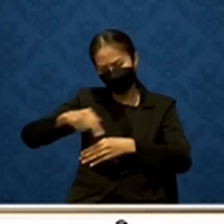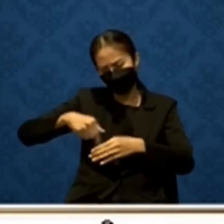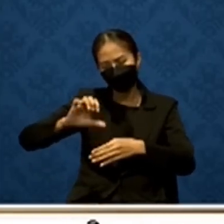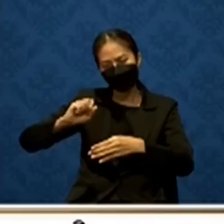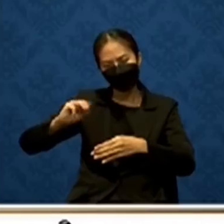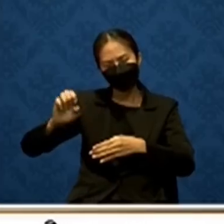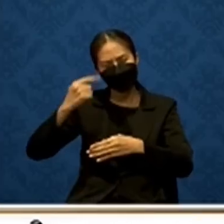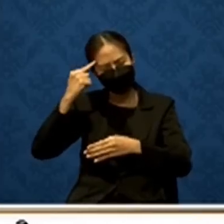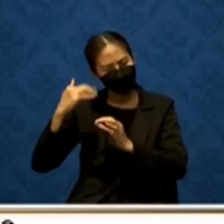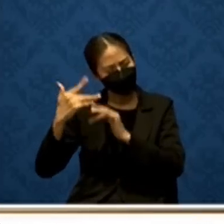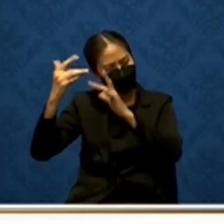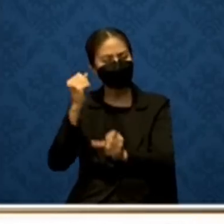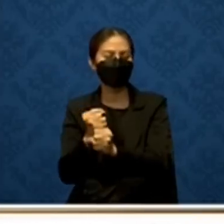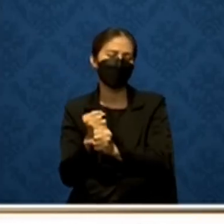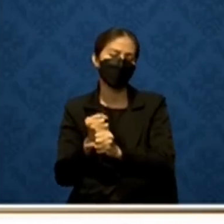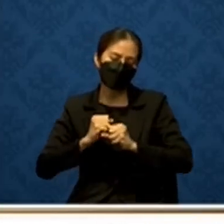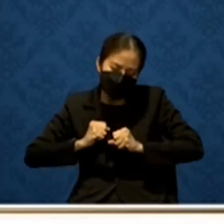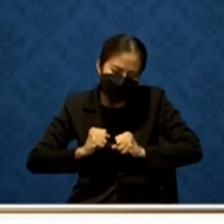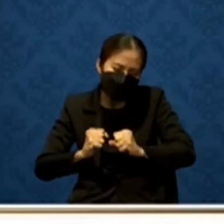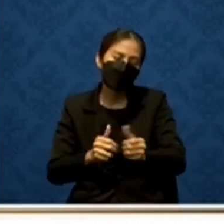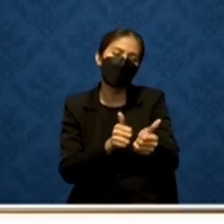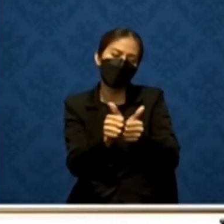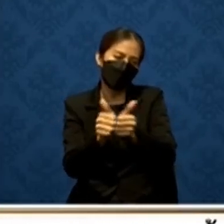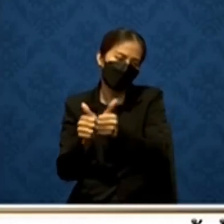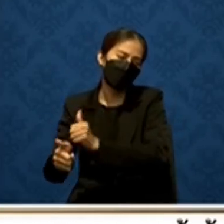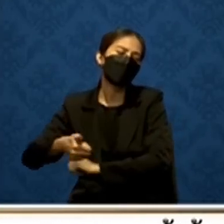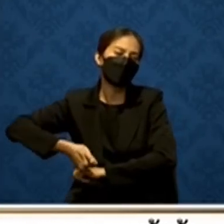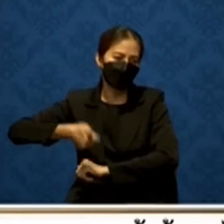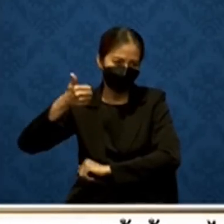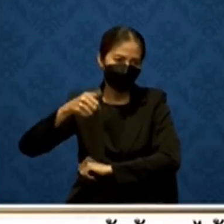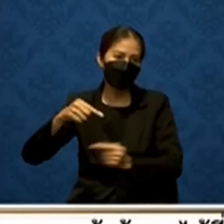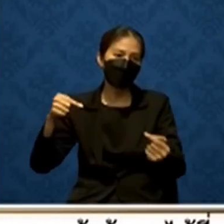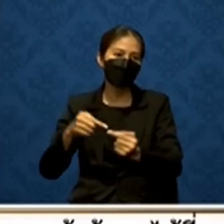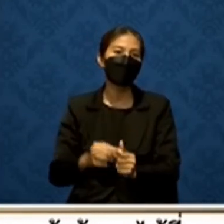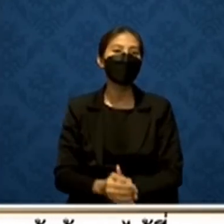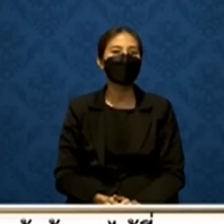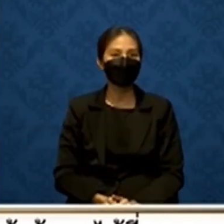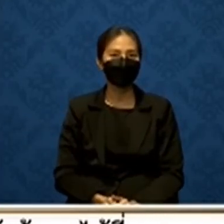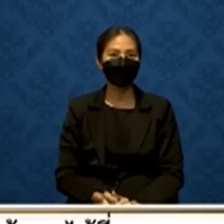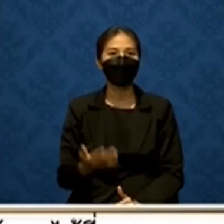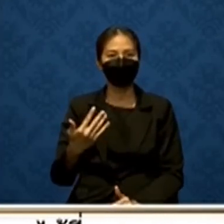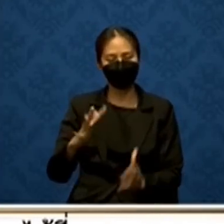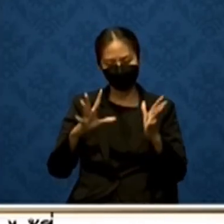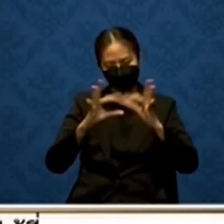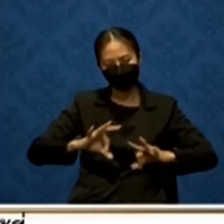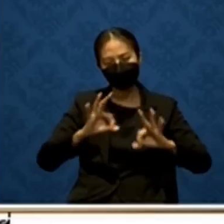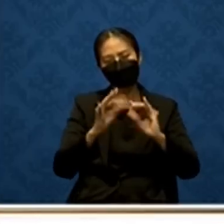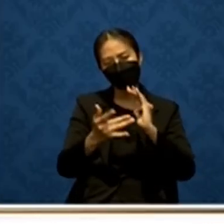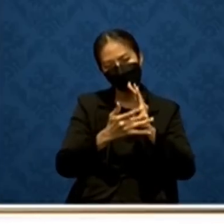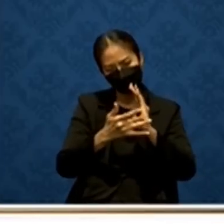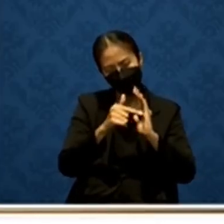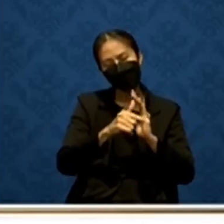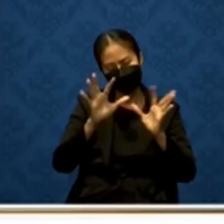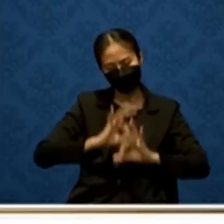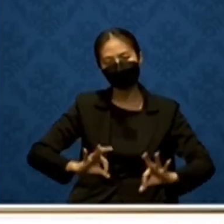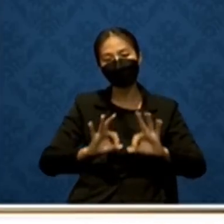ารทำมาหากิน ในการทจะมีคดคามสามารถใการแงคัน ในระดับเวทีโลกต่อไปเรื่องดจิตันเปเรื่ทสำคญมากสรบ SME